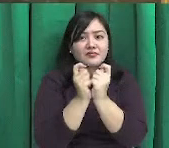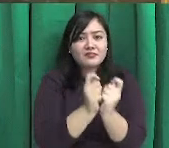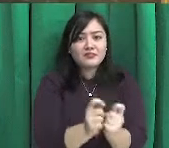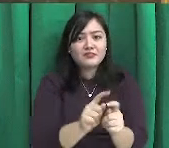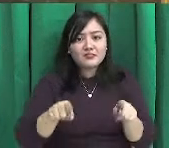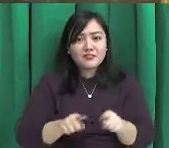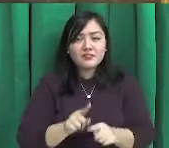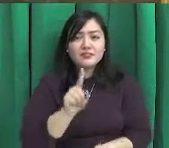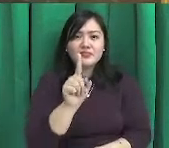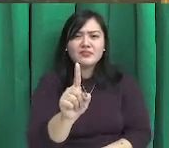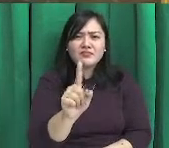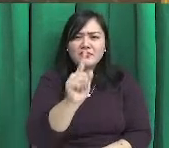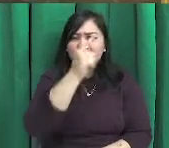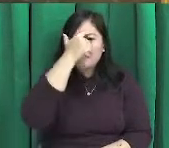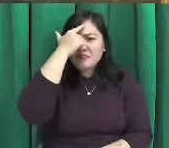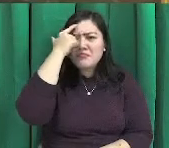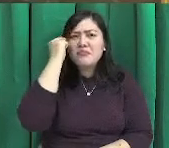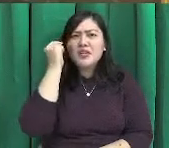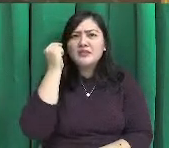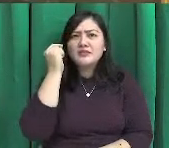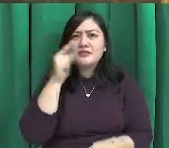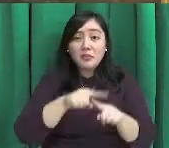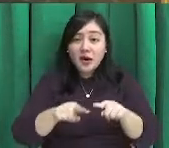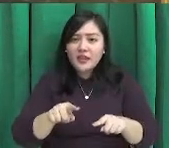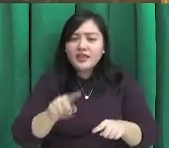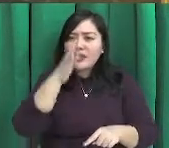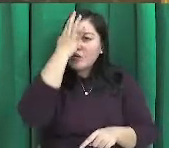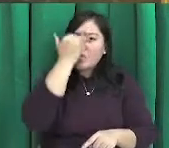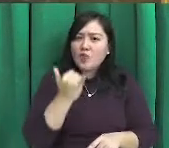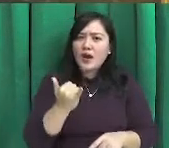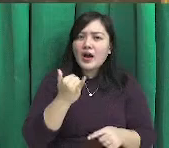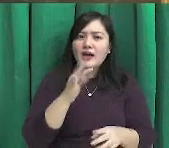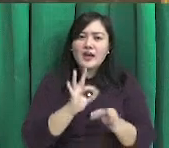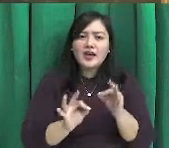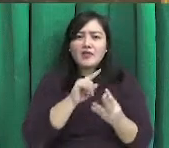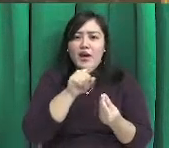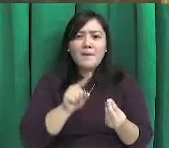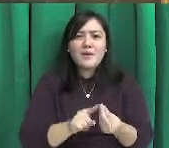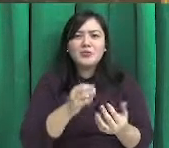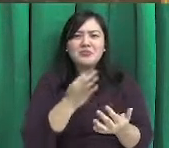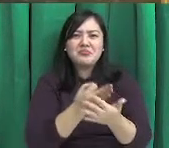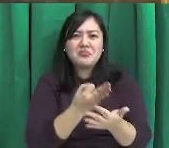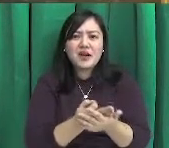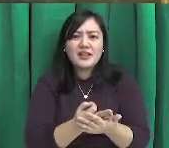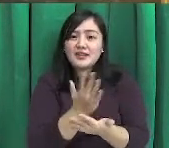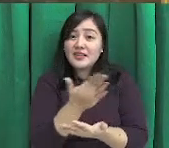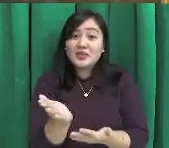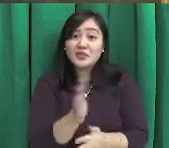sa pera, hindi na kayo magkasama? Sino ba talaga ang mukhang pera?